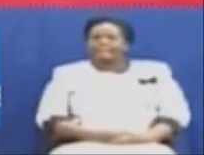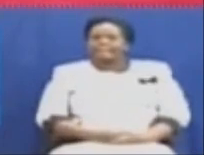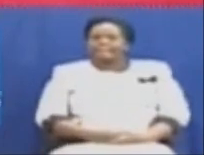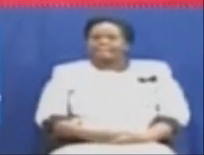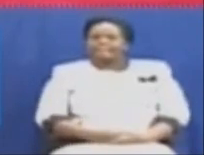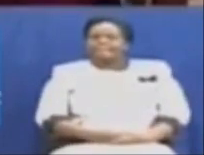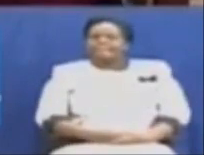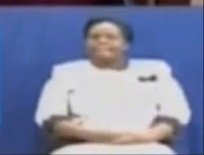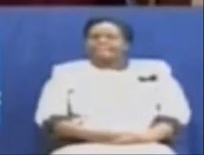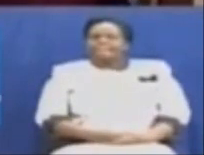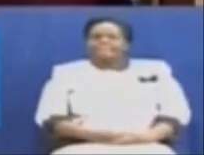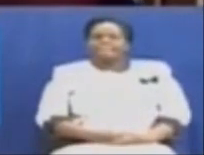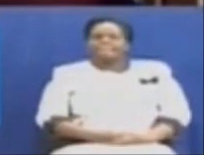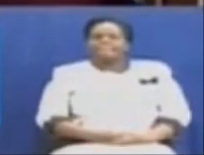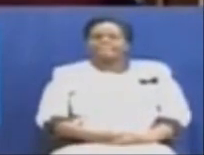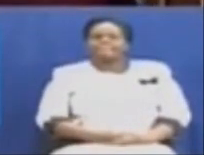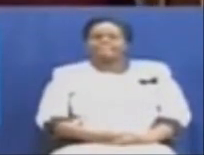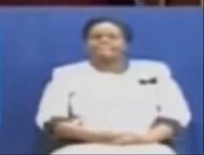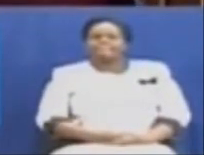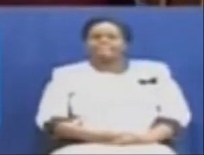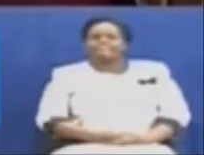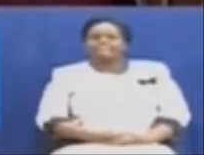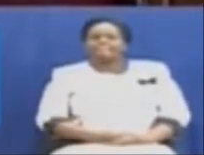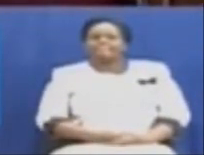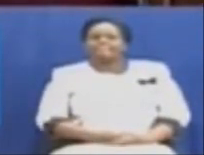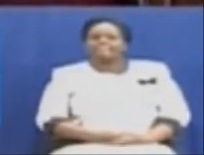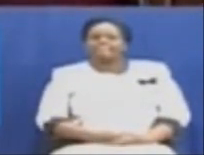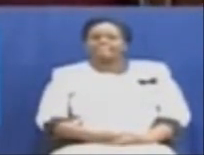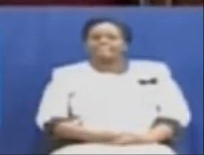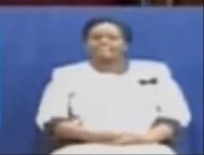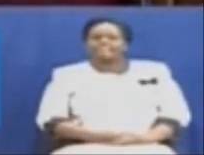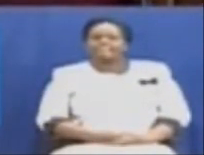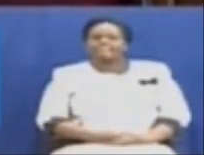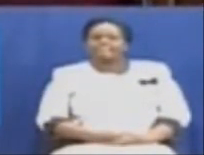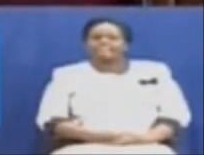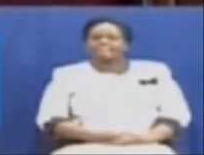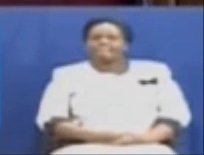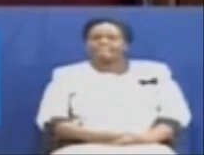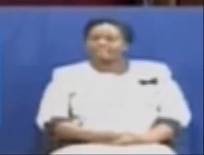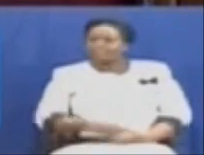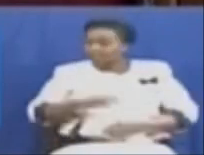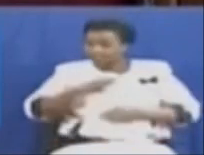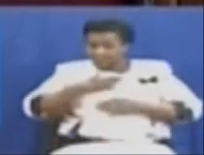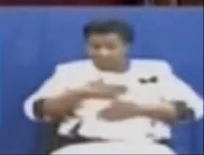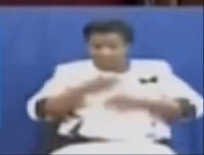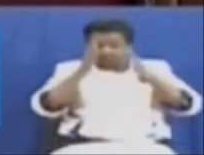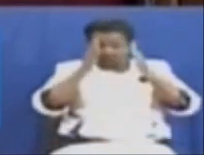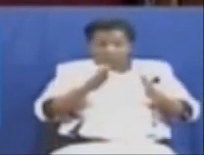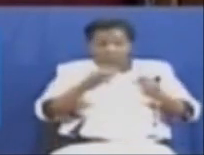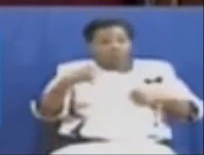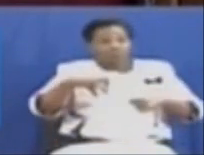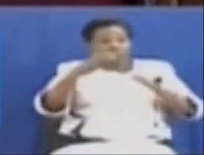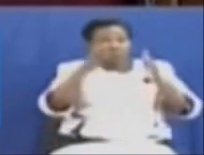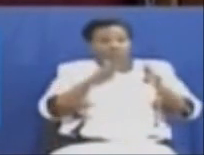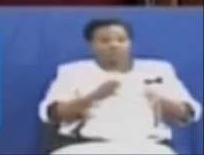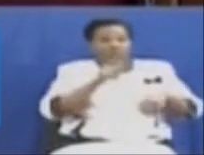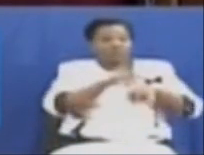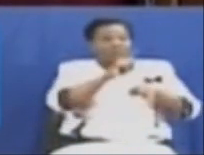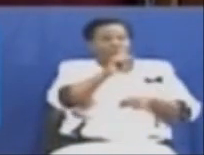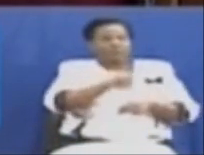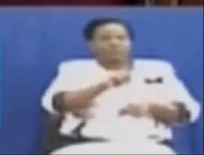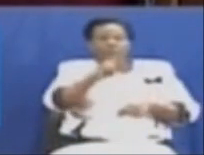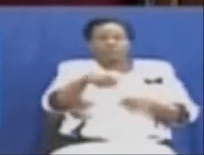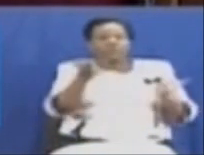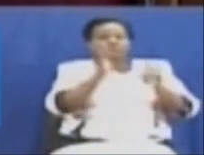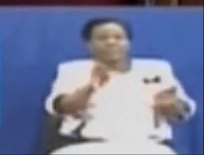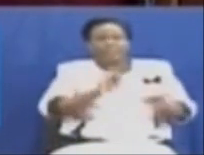mamlaka kwa TANESCO zetu. Maana TANESCO na REA ni taasisi mbili zilizo kwenye wizara moja, na TANESCO sasa wasimamie